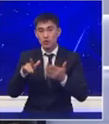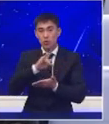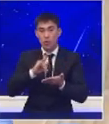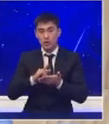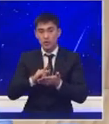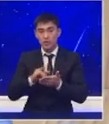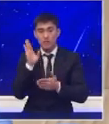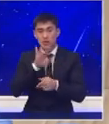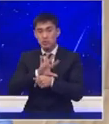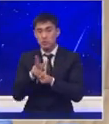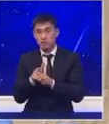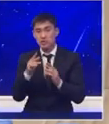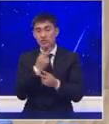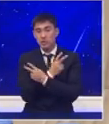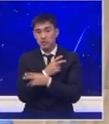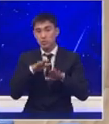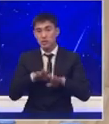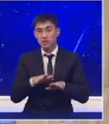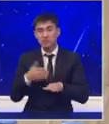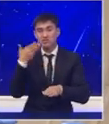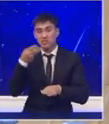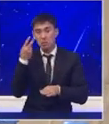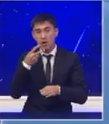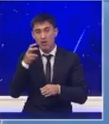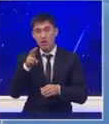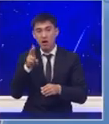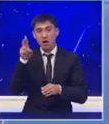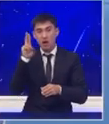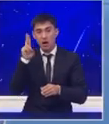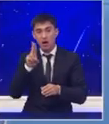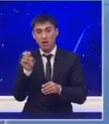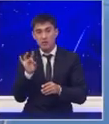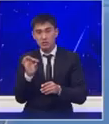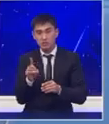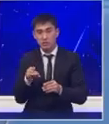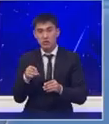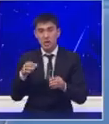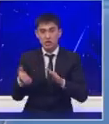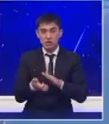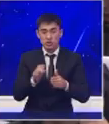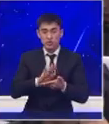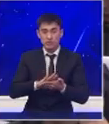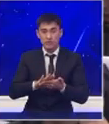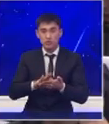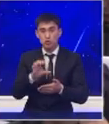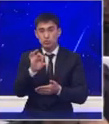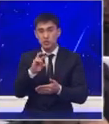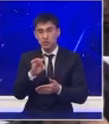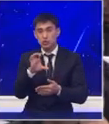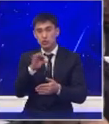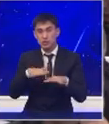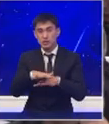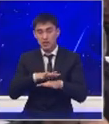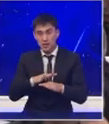города. Водоснабжение в дачных массивах, запах от канализационно-очистных сооружений, субсидирование проездных для социально уязвимых